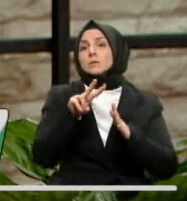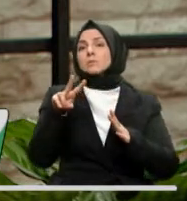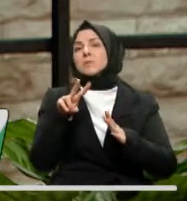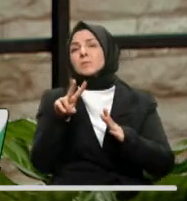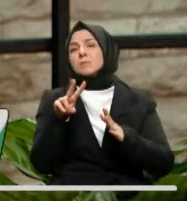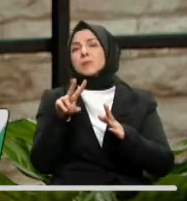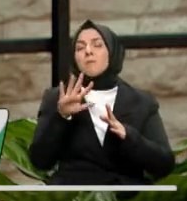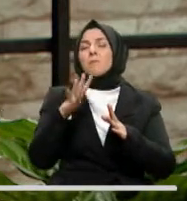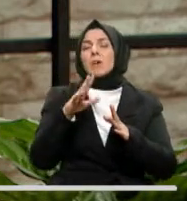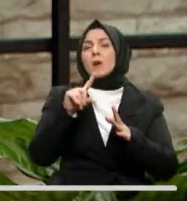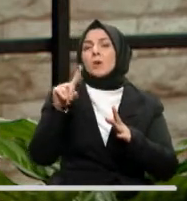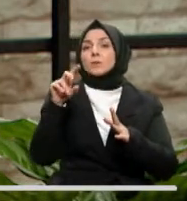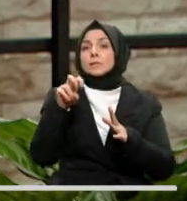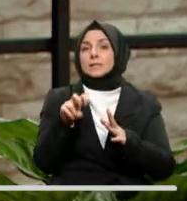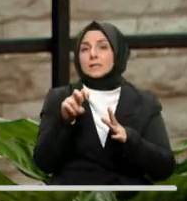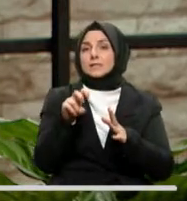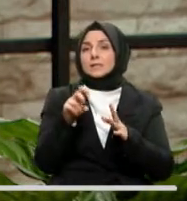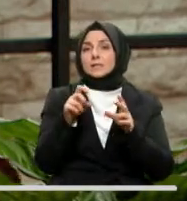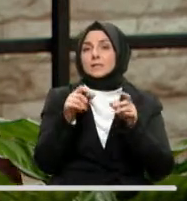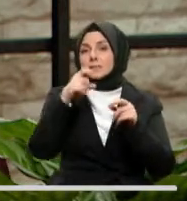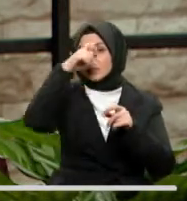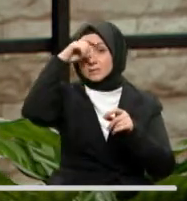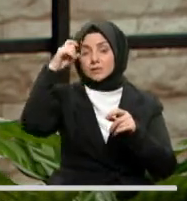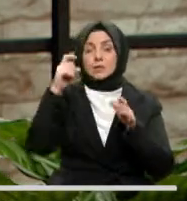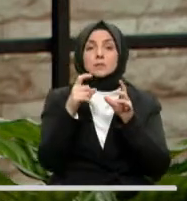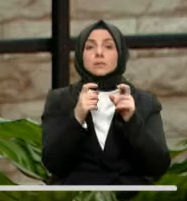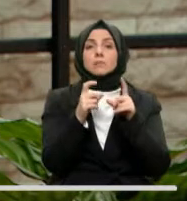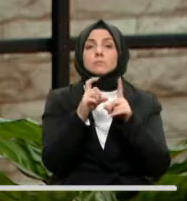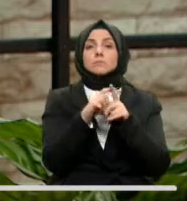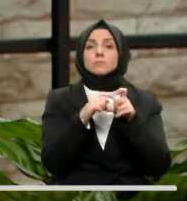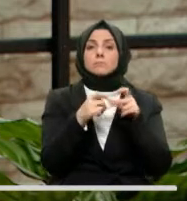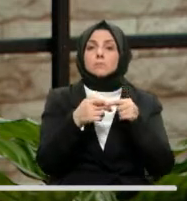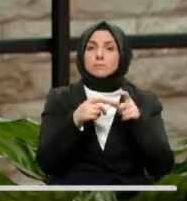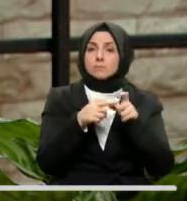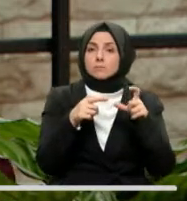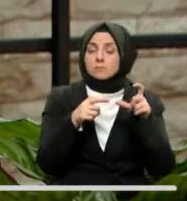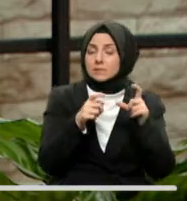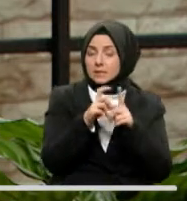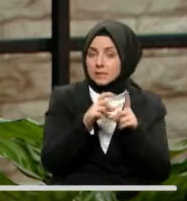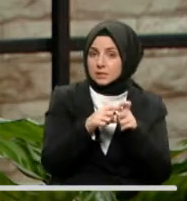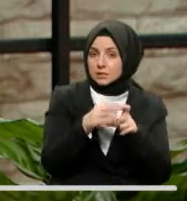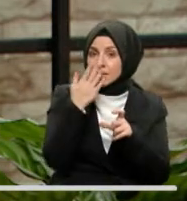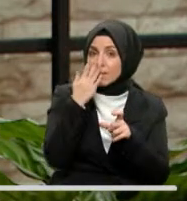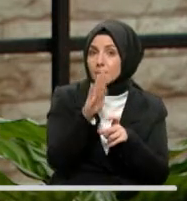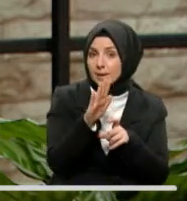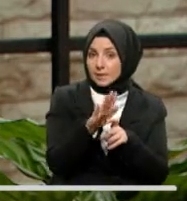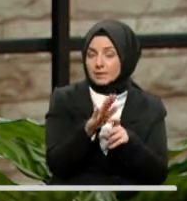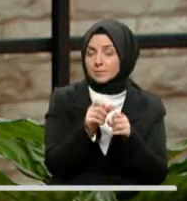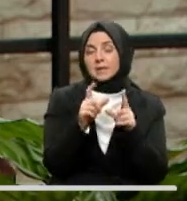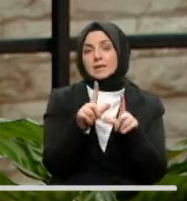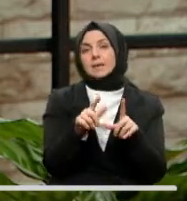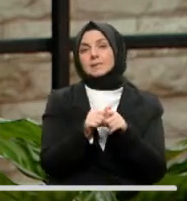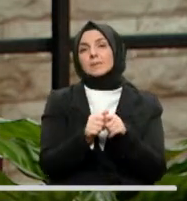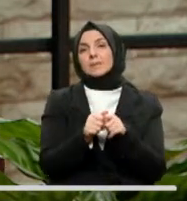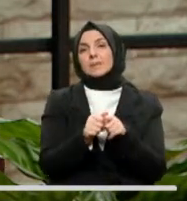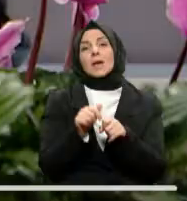derecelerde 8 hafta bekletmek Bey nasıl sağlayabiliriz Geceleri dışarıya balkona çıkartabiliriz gündüzler içeri alarak bu şekilde yapabiliriz Bu